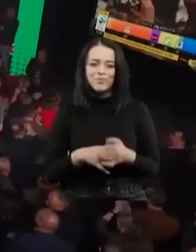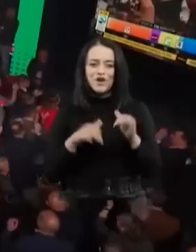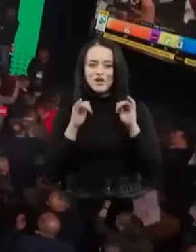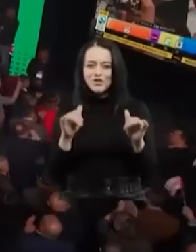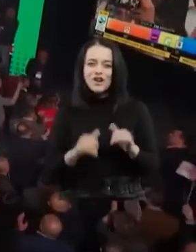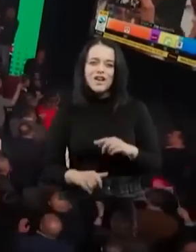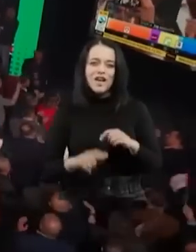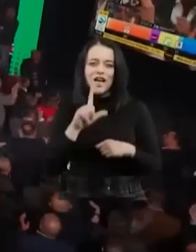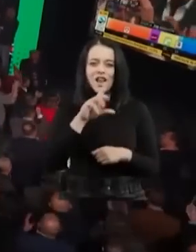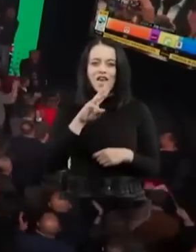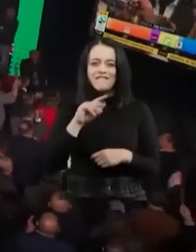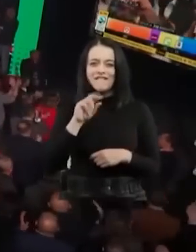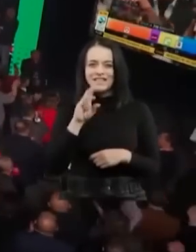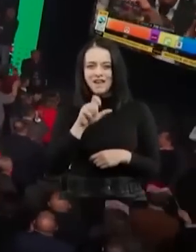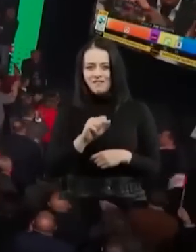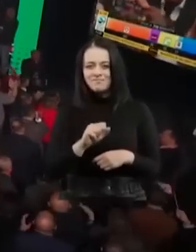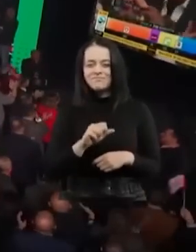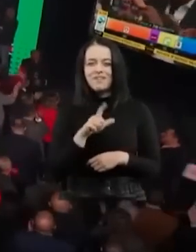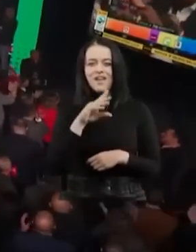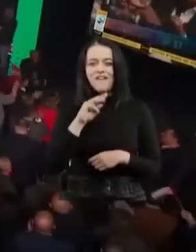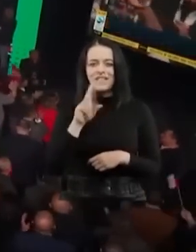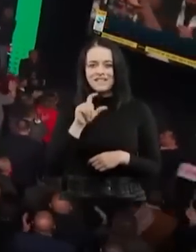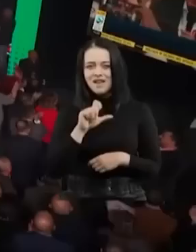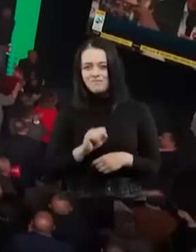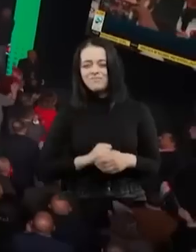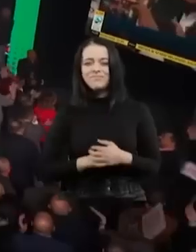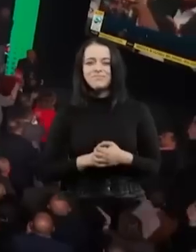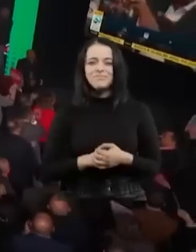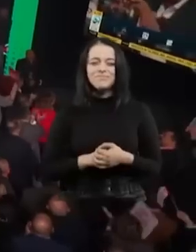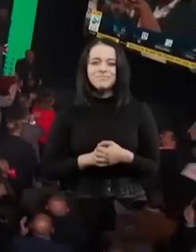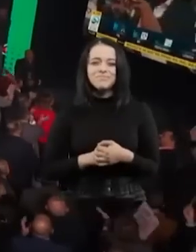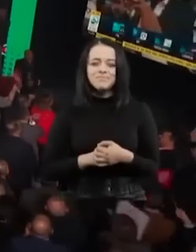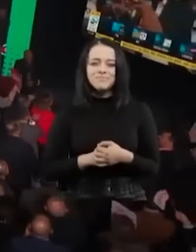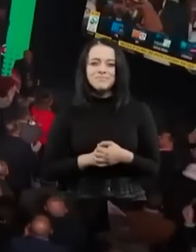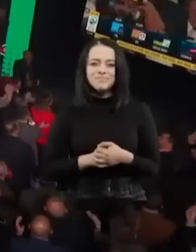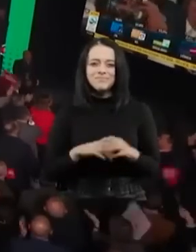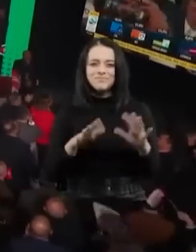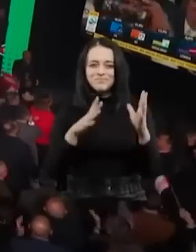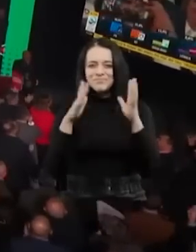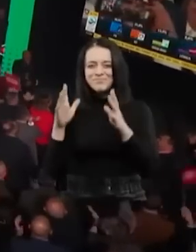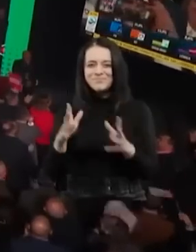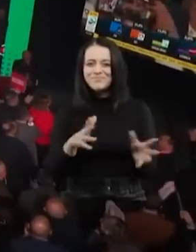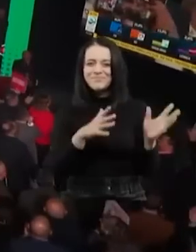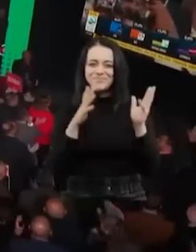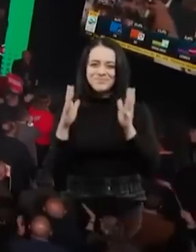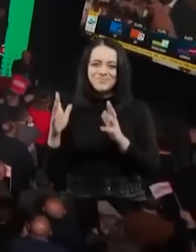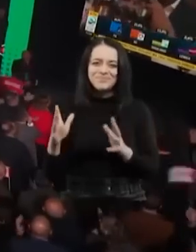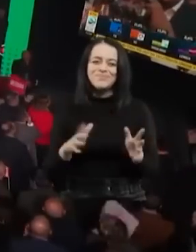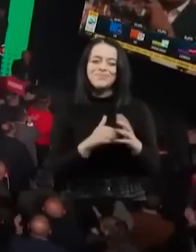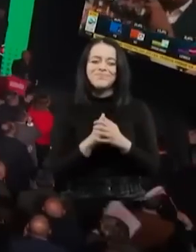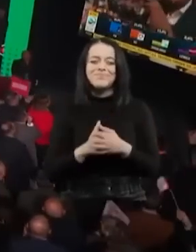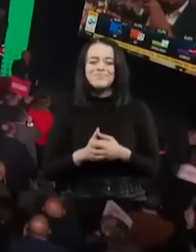tym, że Donald Tusk tak naprawdę w moim przekonaniu, sam zresztą to powiedział, wrócił do polskiej polityki bardzo